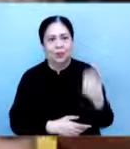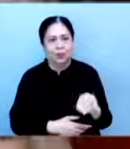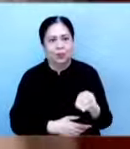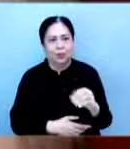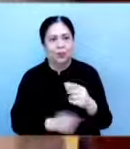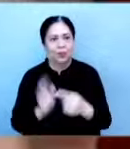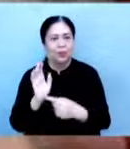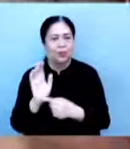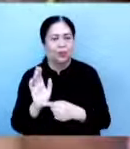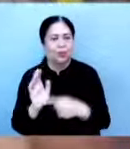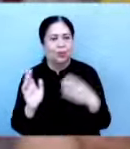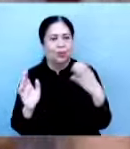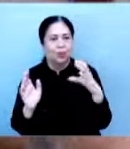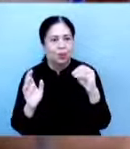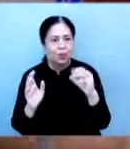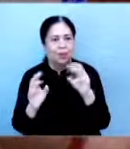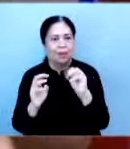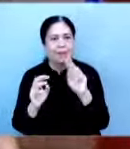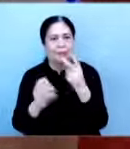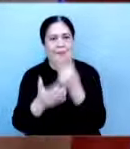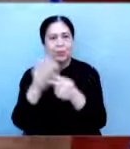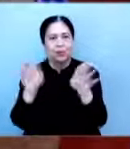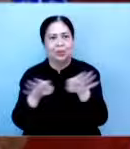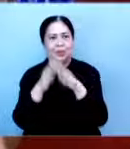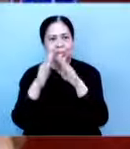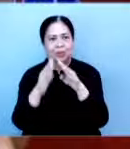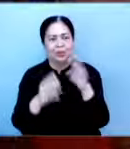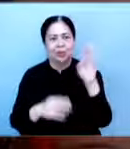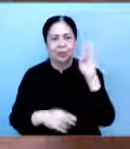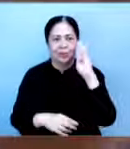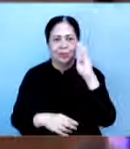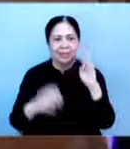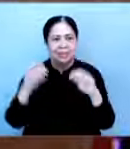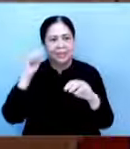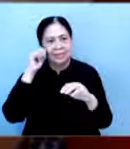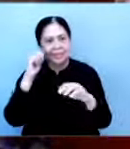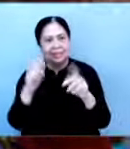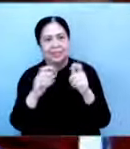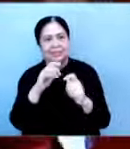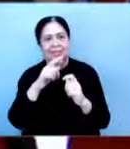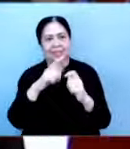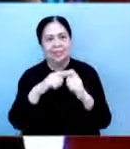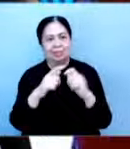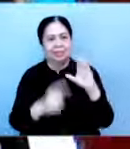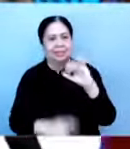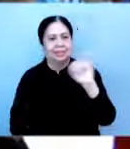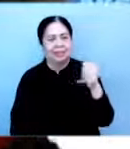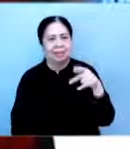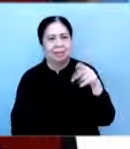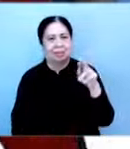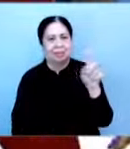nav sin bolek at Aguilar top scorer sa laro si CJ Perez ng team Mark sa likod ng 39